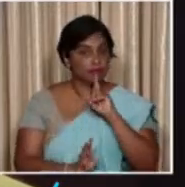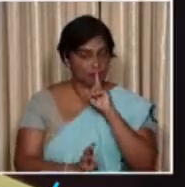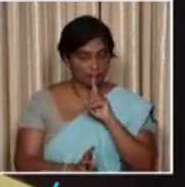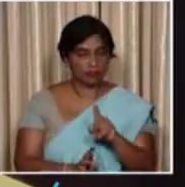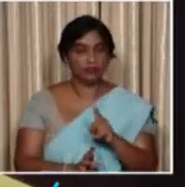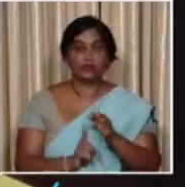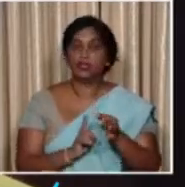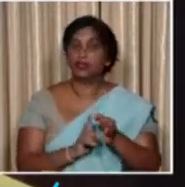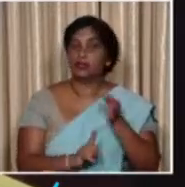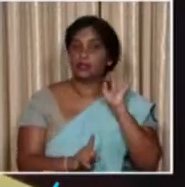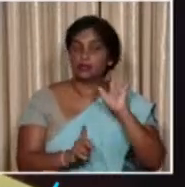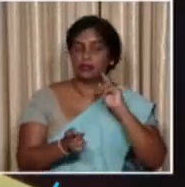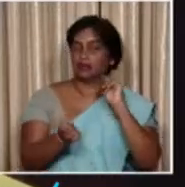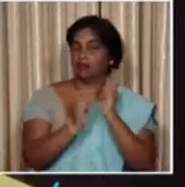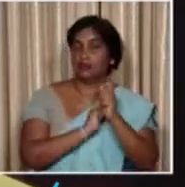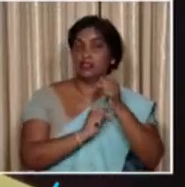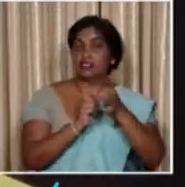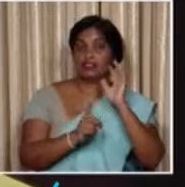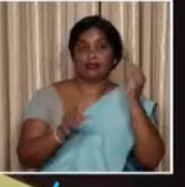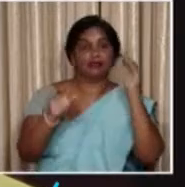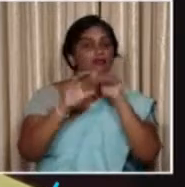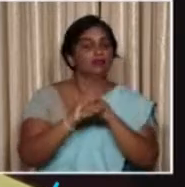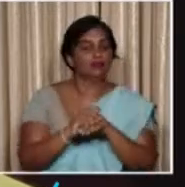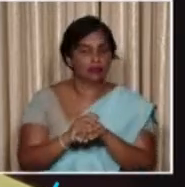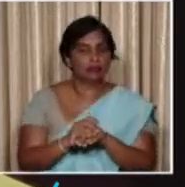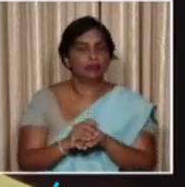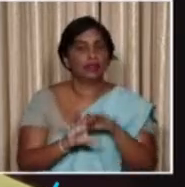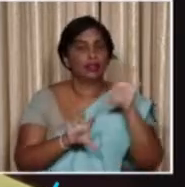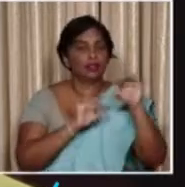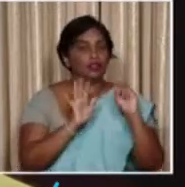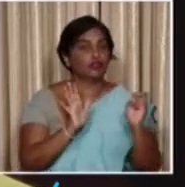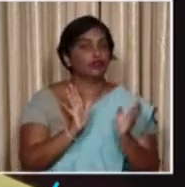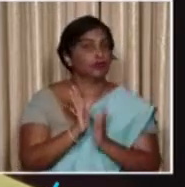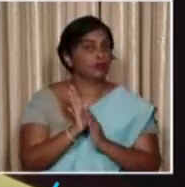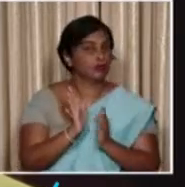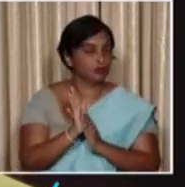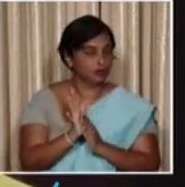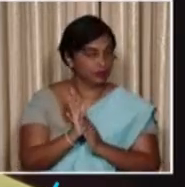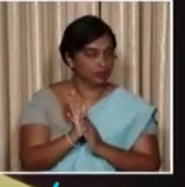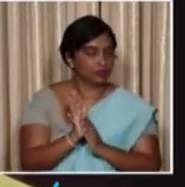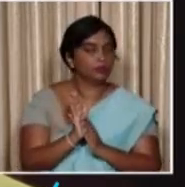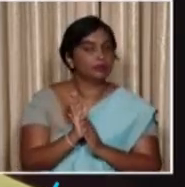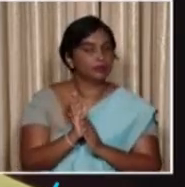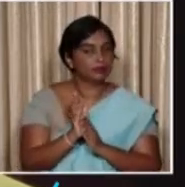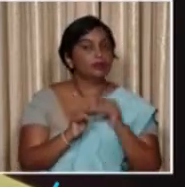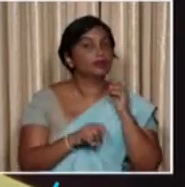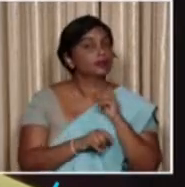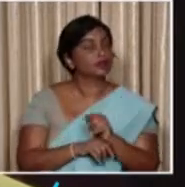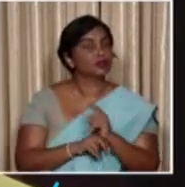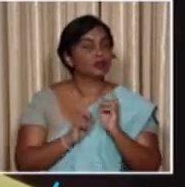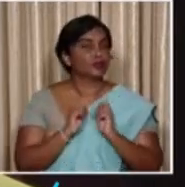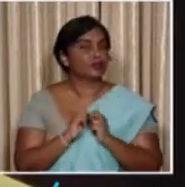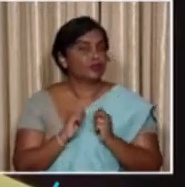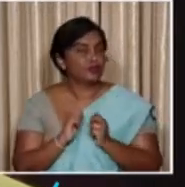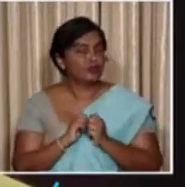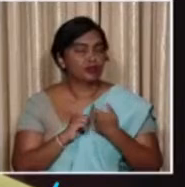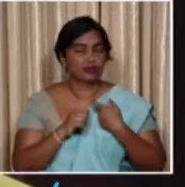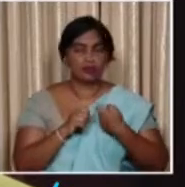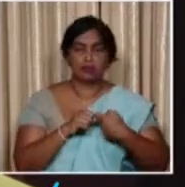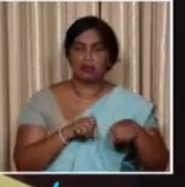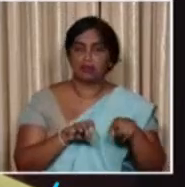එතුමා ජනාධිපති වුණාම කරේ සිලෙක් කමිටි එකක් පත් කරලා මේ ඛේදවාචකයට